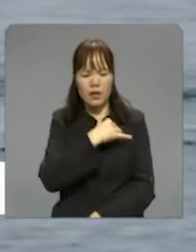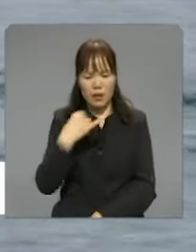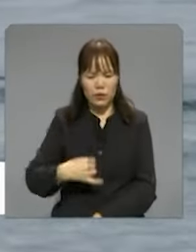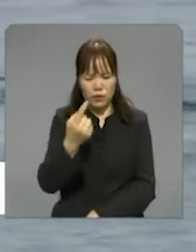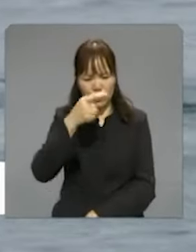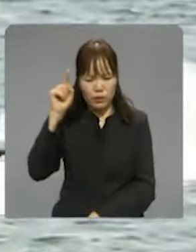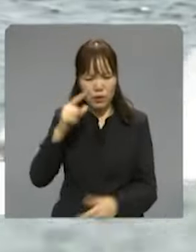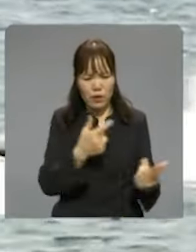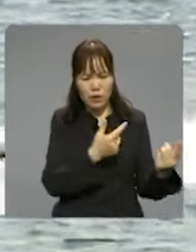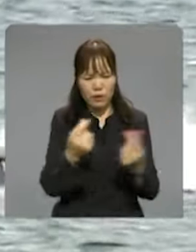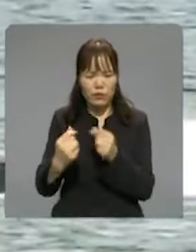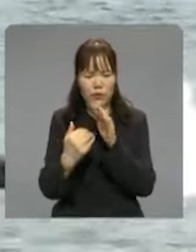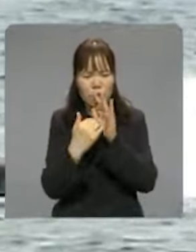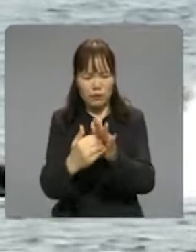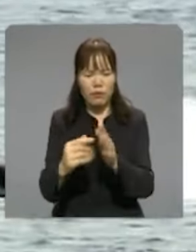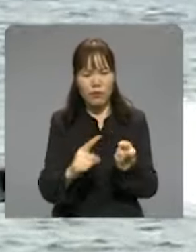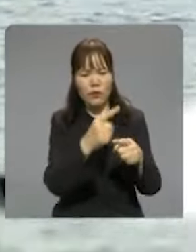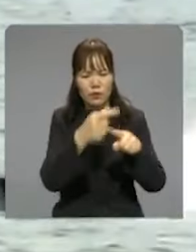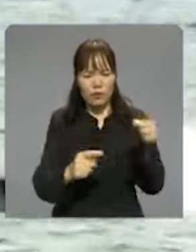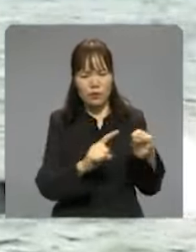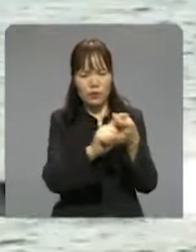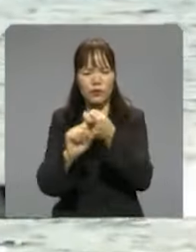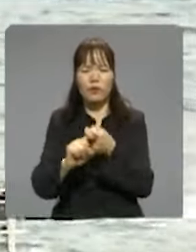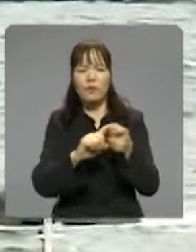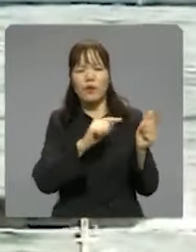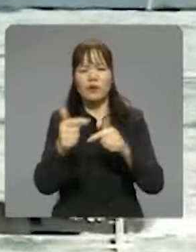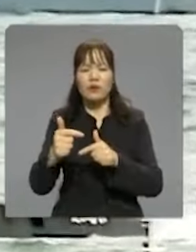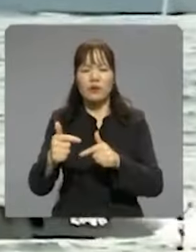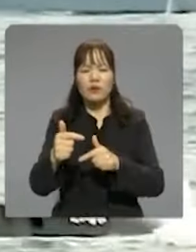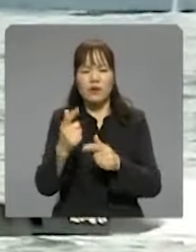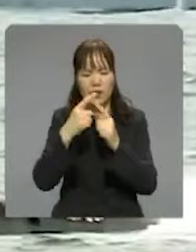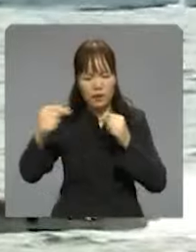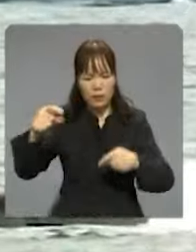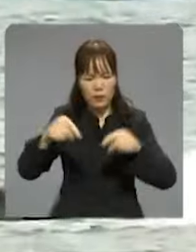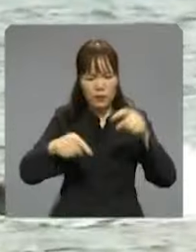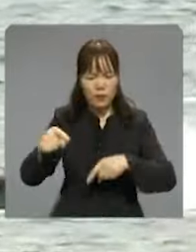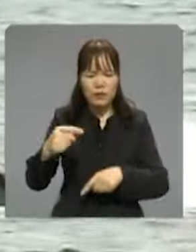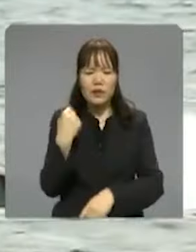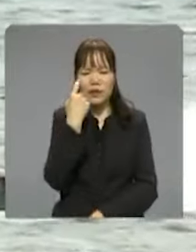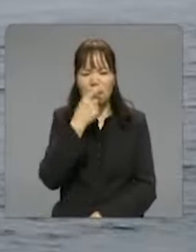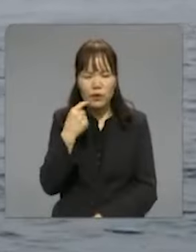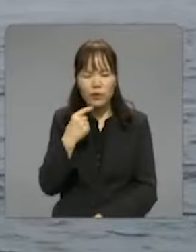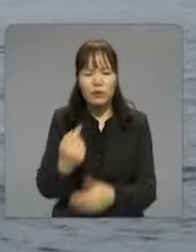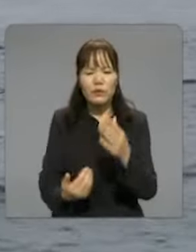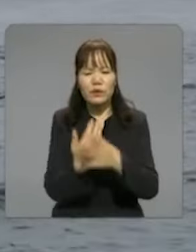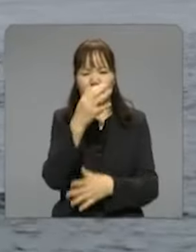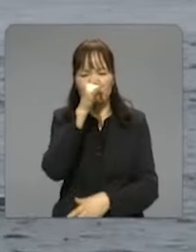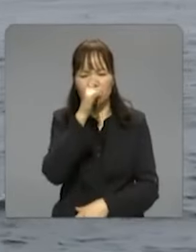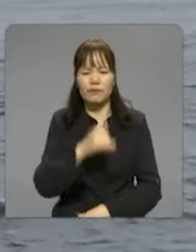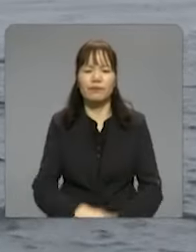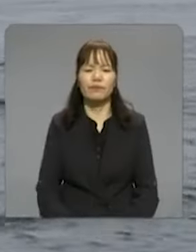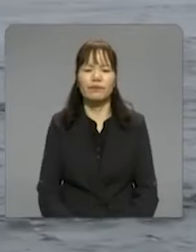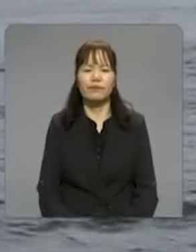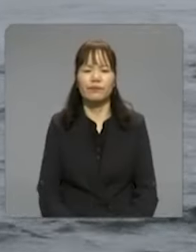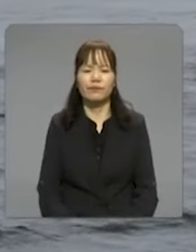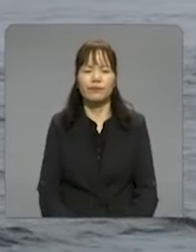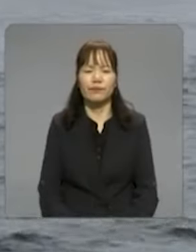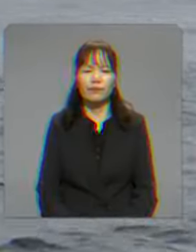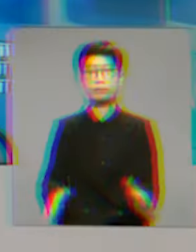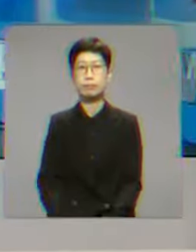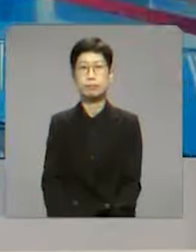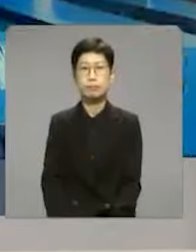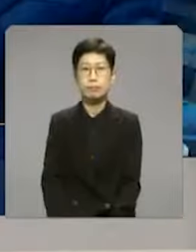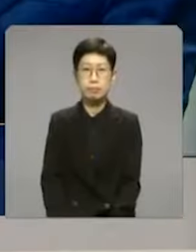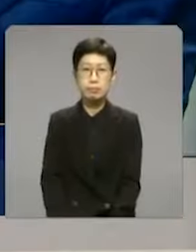함께 대응하는 준동맹 등 일본의 정치적 논리까지 등장할 수 있습니다. OBS 뉴스